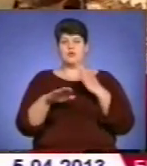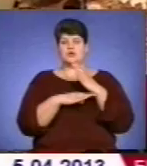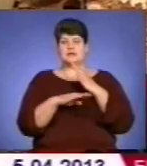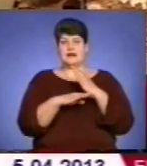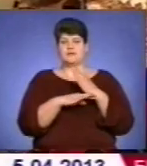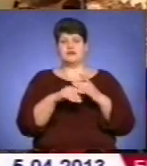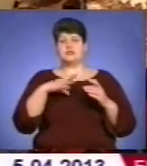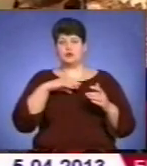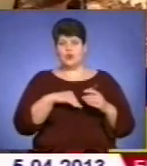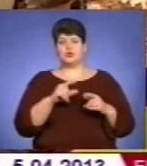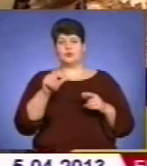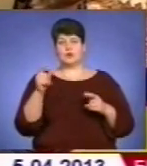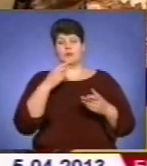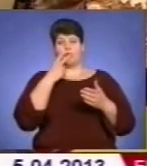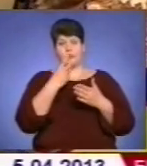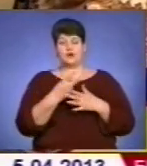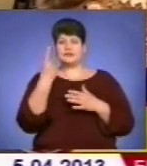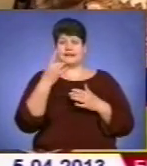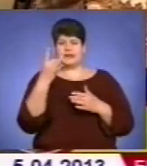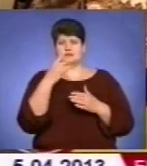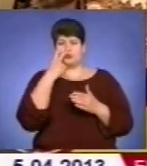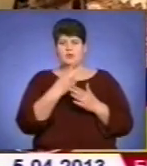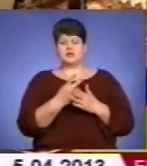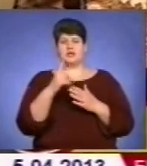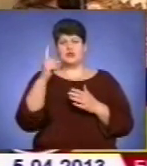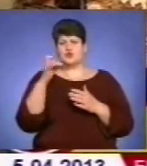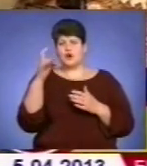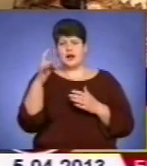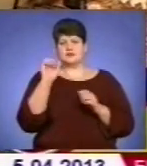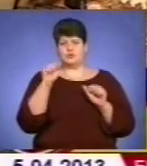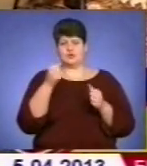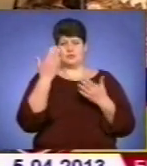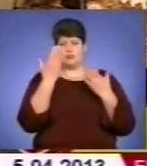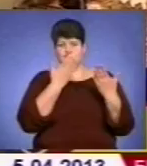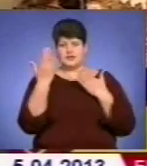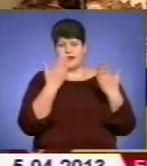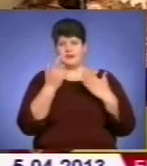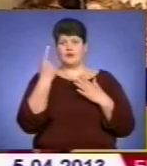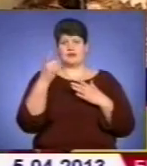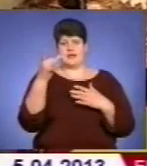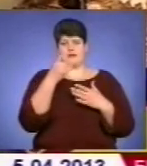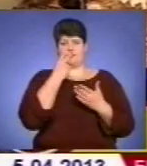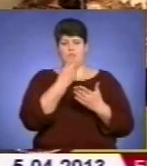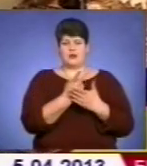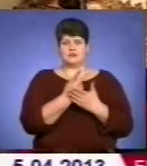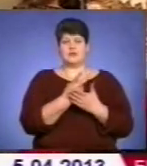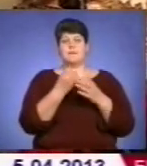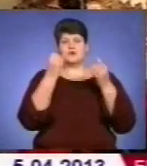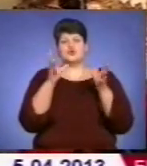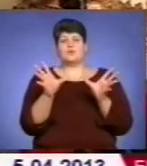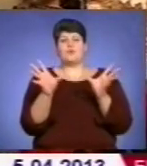люди побачили. Якщо раз побачиш, сто раз можна почитати, але коли раз не побачиш, це просто щоб